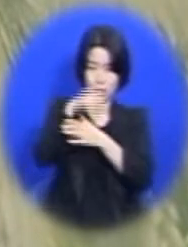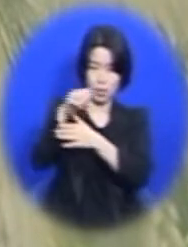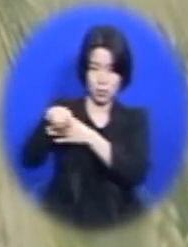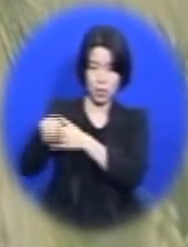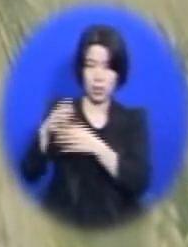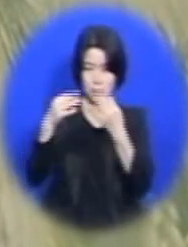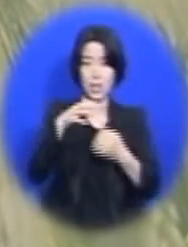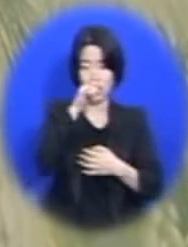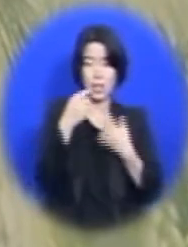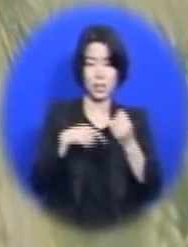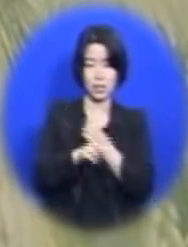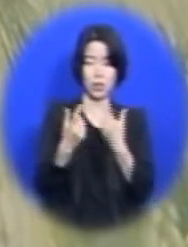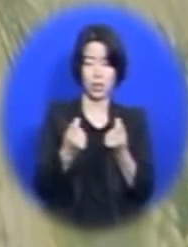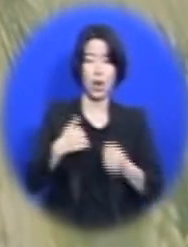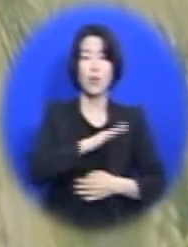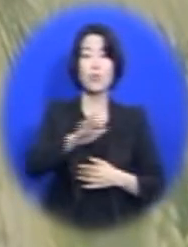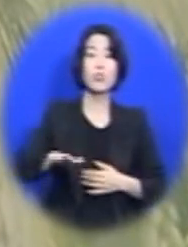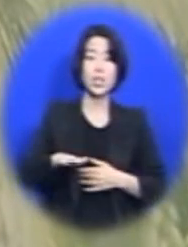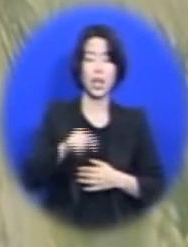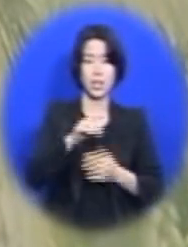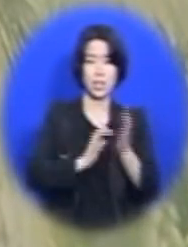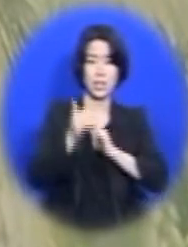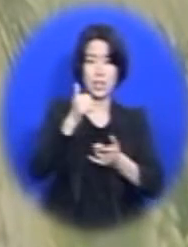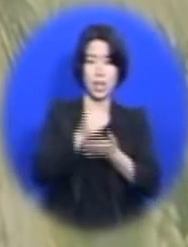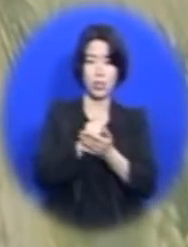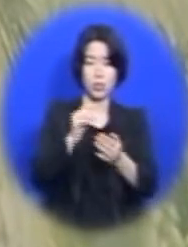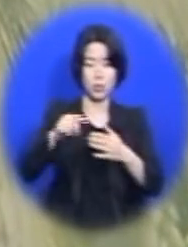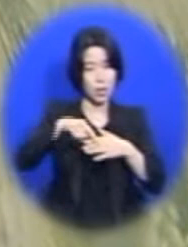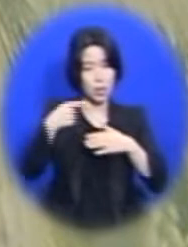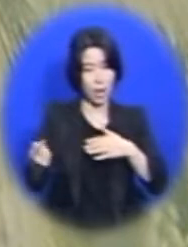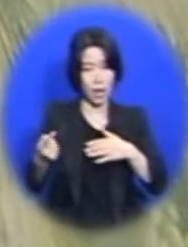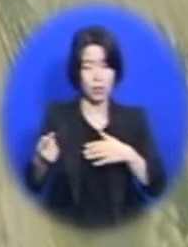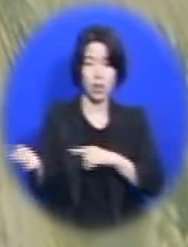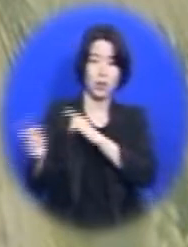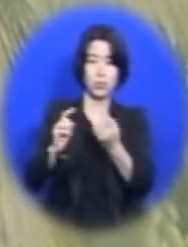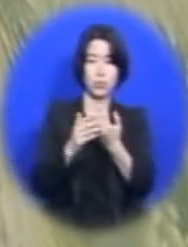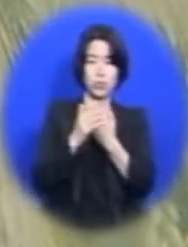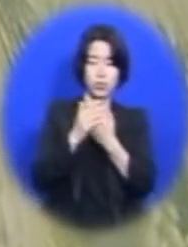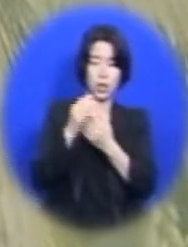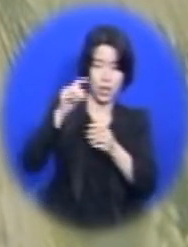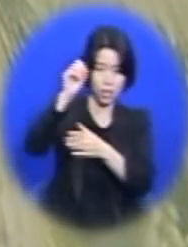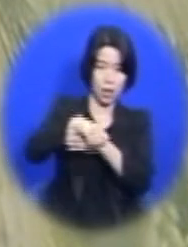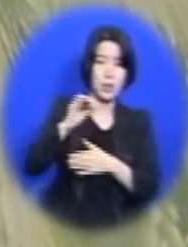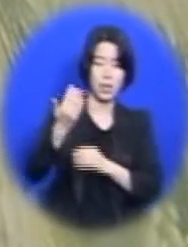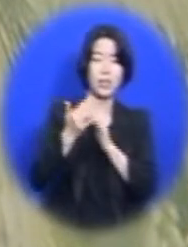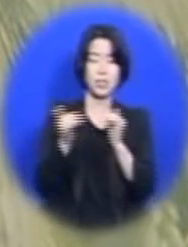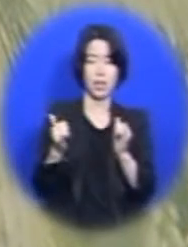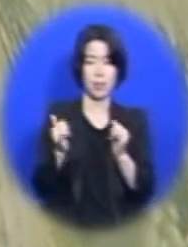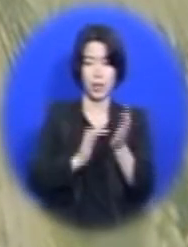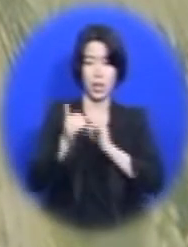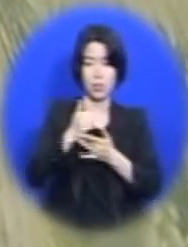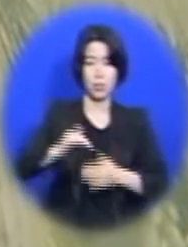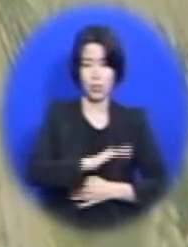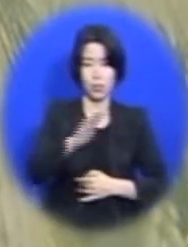뜻이죠. 우리가 그 바로 예수님의 뒤이어서 부활의 열매가 되는 사람들입니다. 예수님은